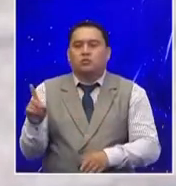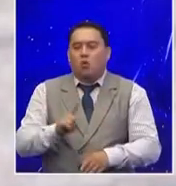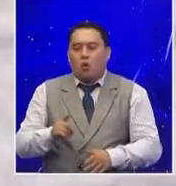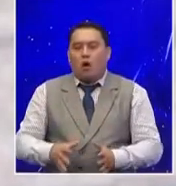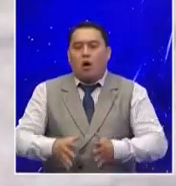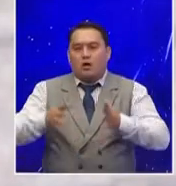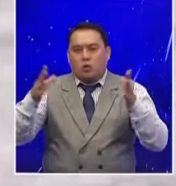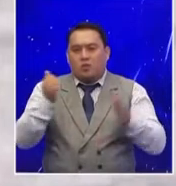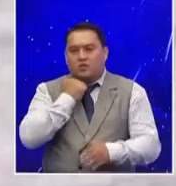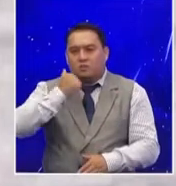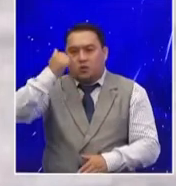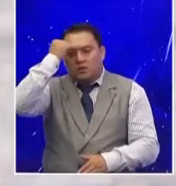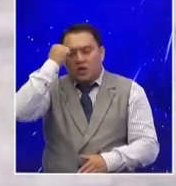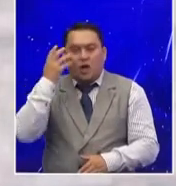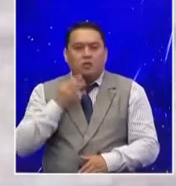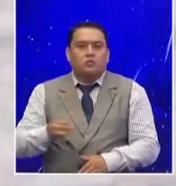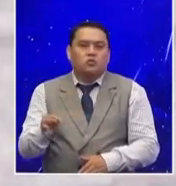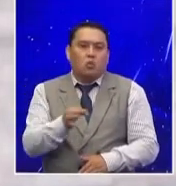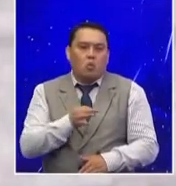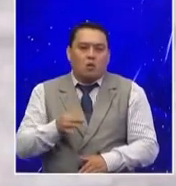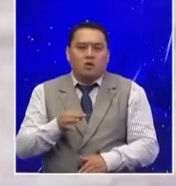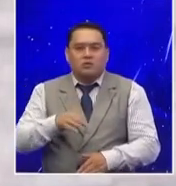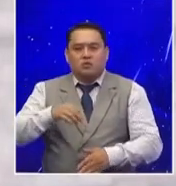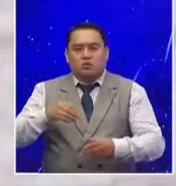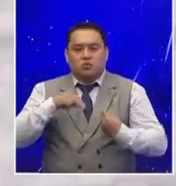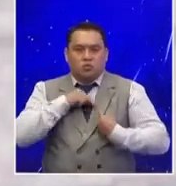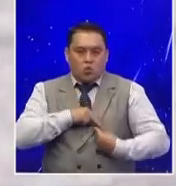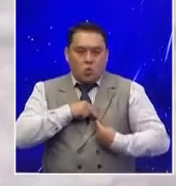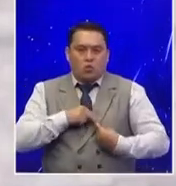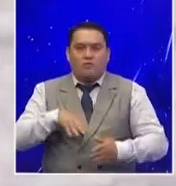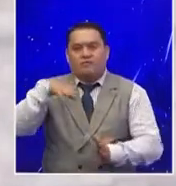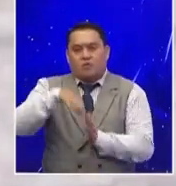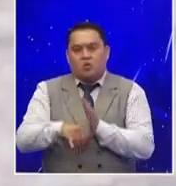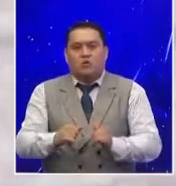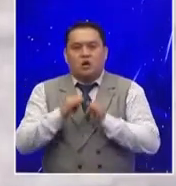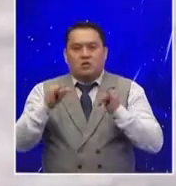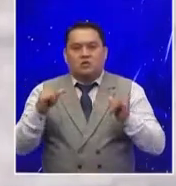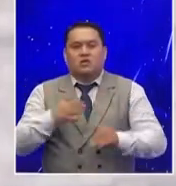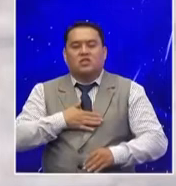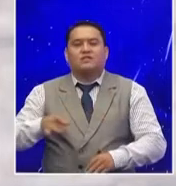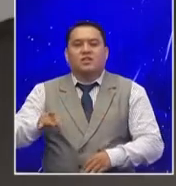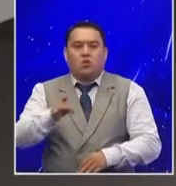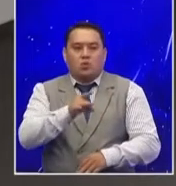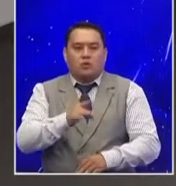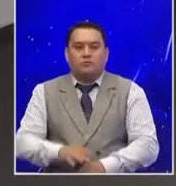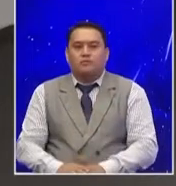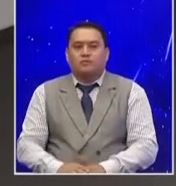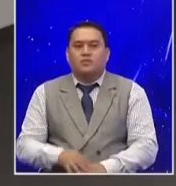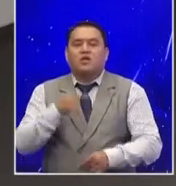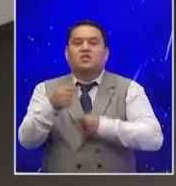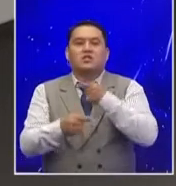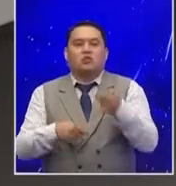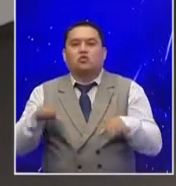Выражаю свою признательность жителям Алматинской области за их самоотверженный труд и большой вклад в развитие нашего региона. Следующий